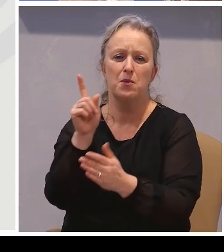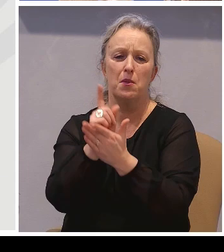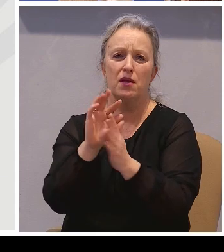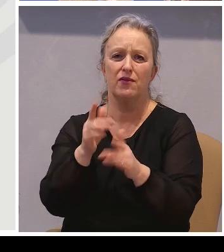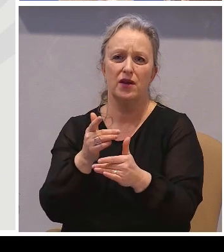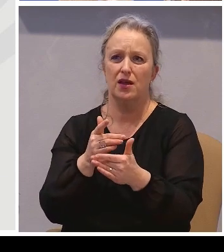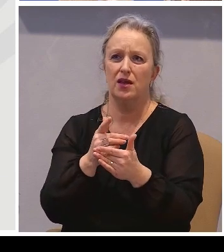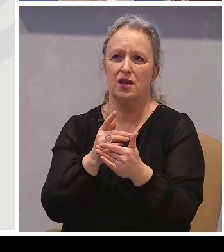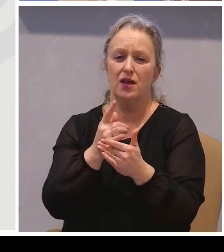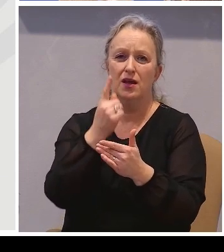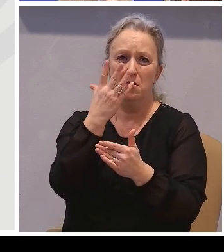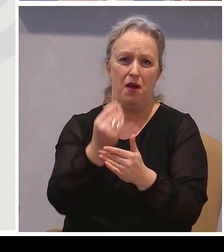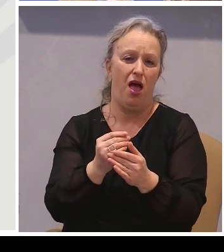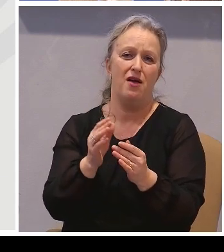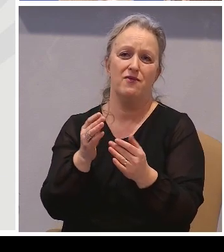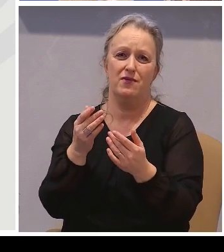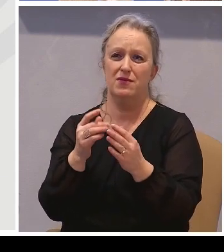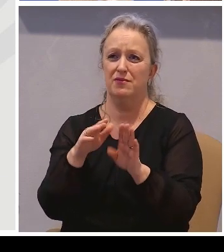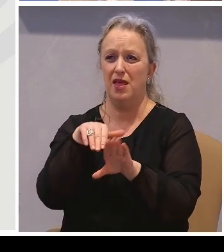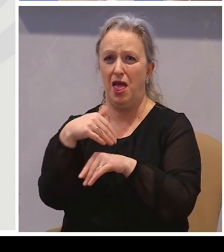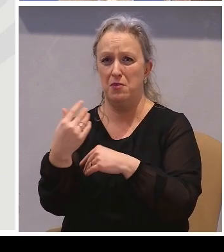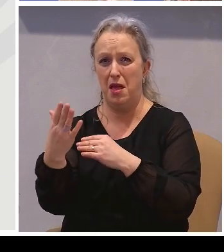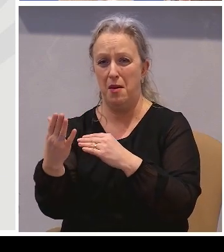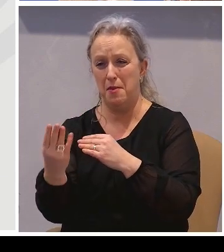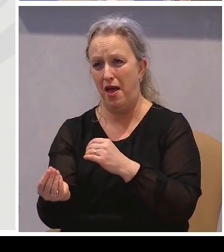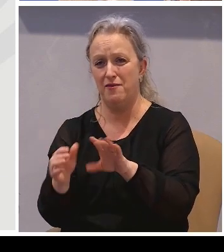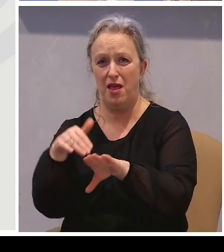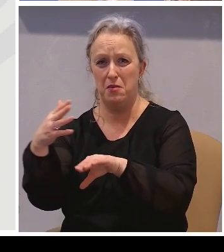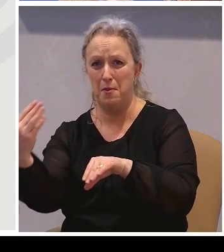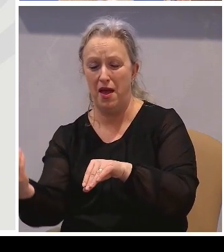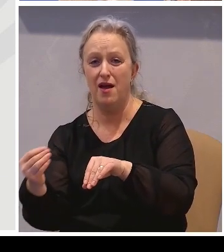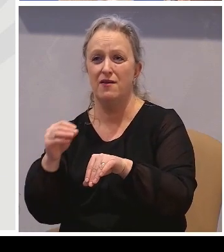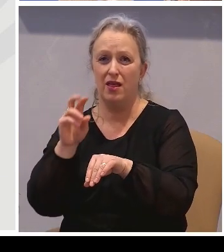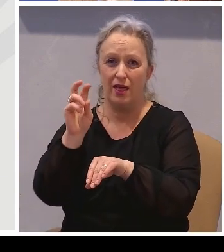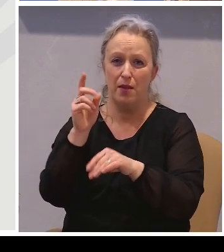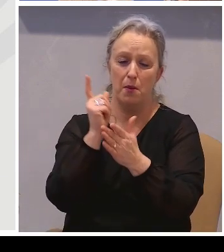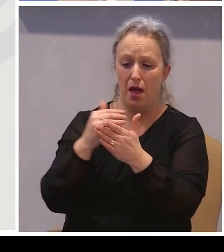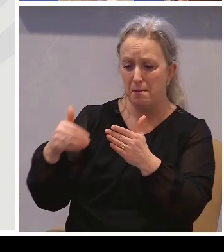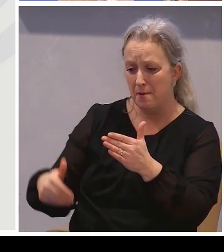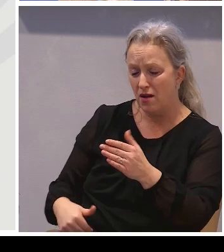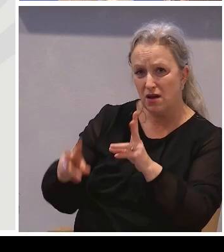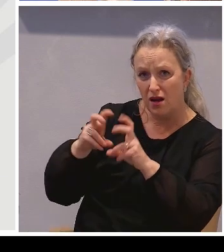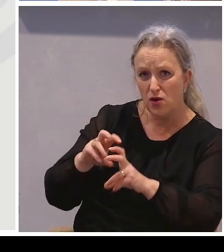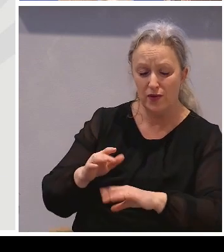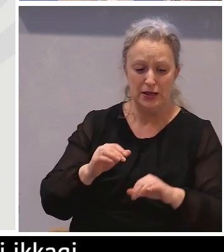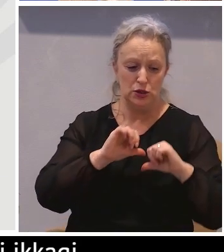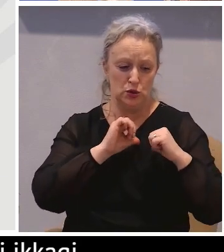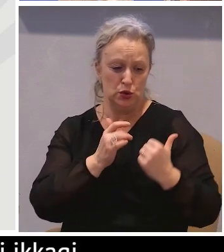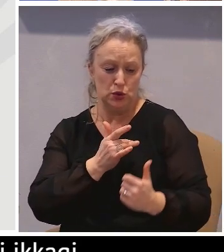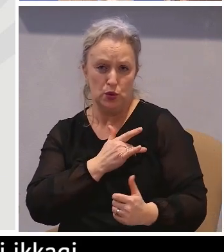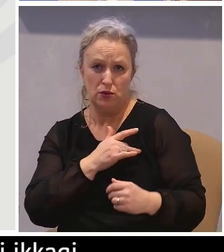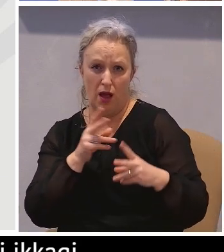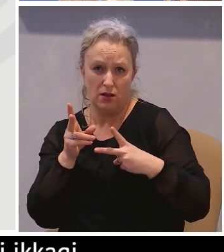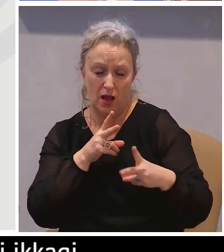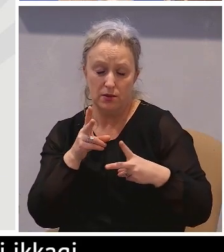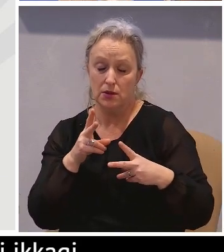päeva When you have to go maksafunktsiooni nagu to analüüsi have your tegemas või siis liver südant tegemas, see on üsna function kurnav. checked Ma saan aru, et